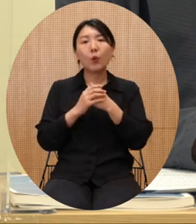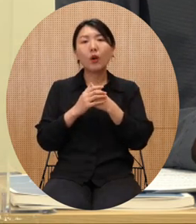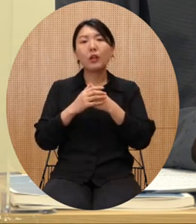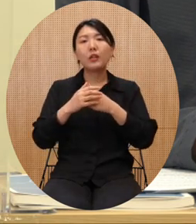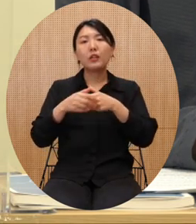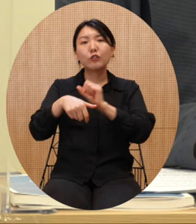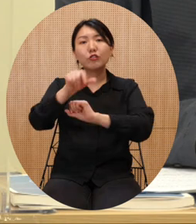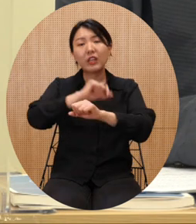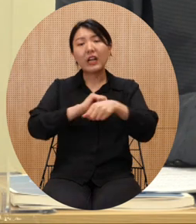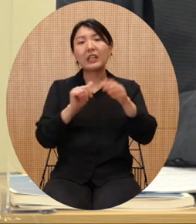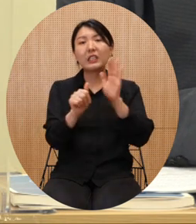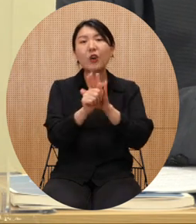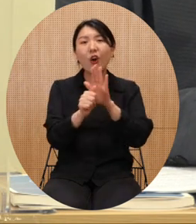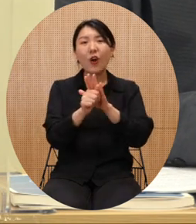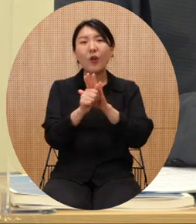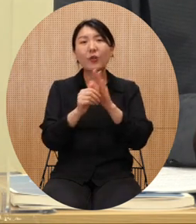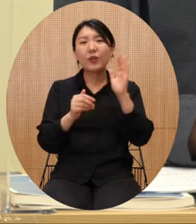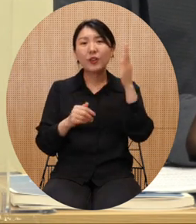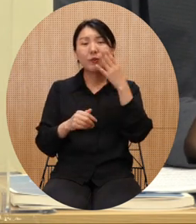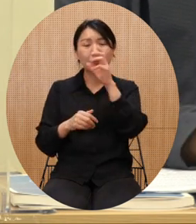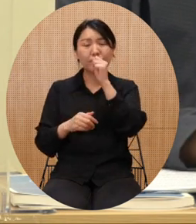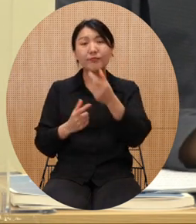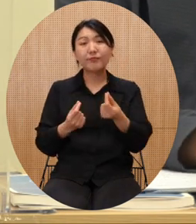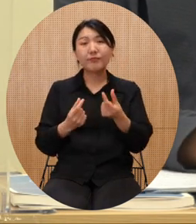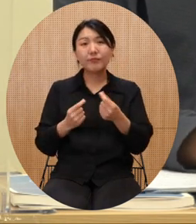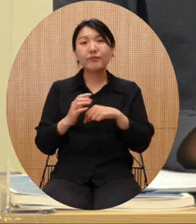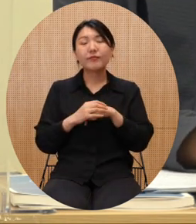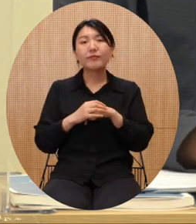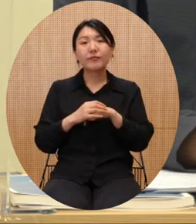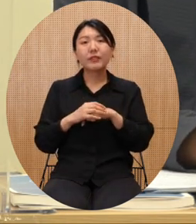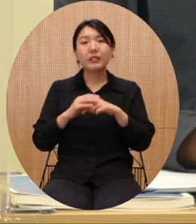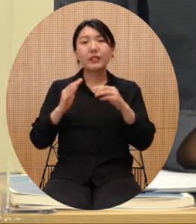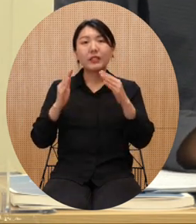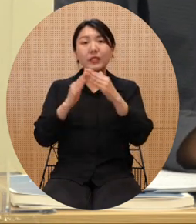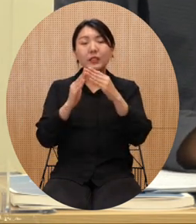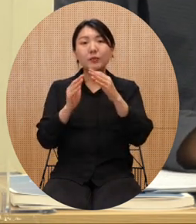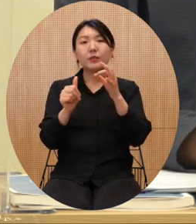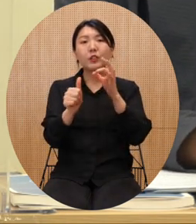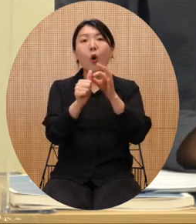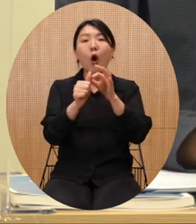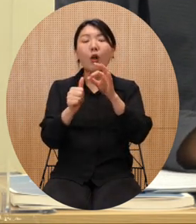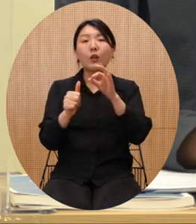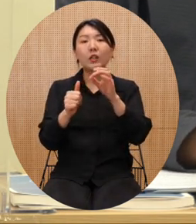있도록 조금 더 적극적인 지원이 되었으면 좋겠고요.